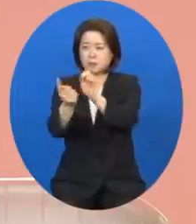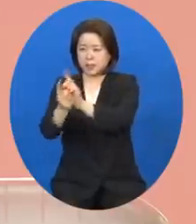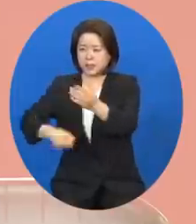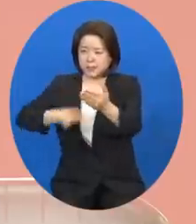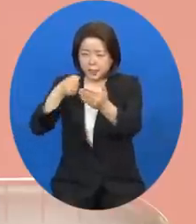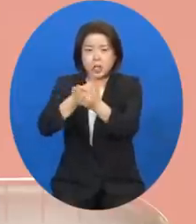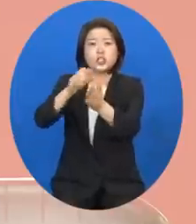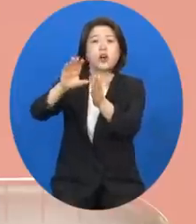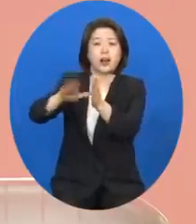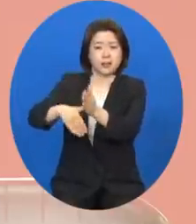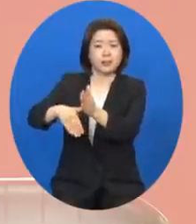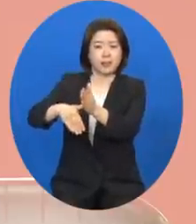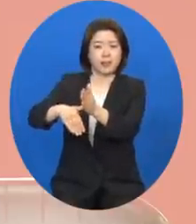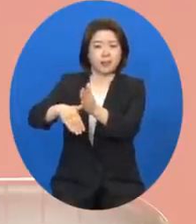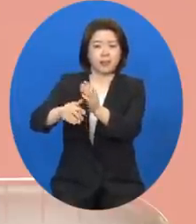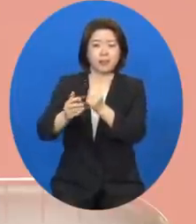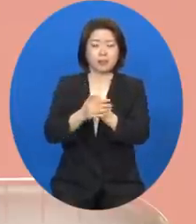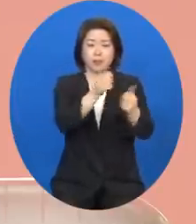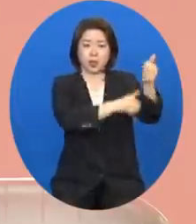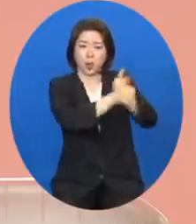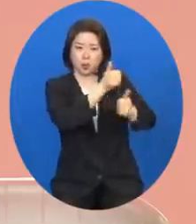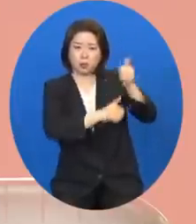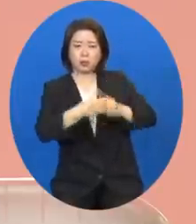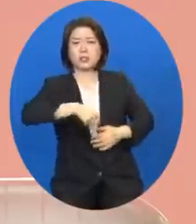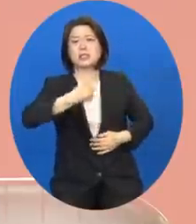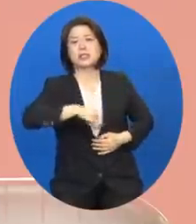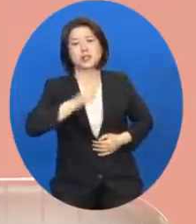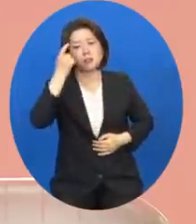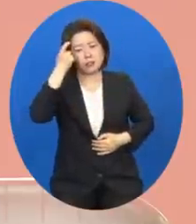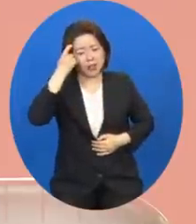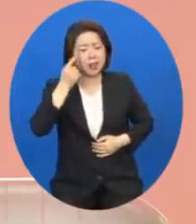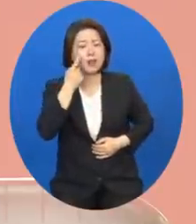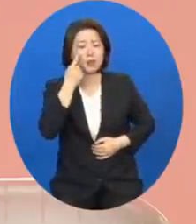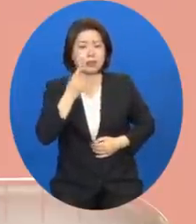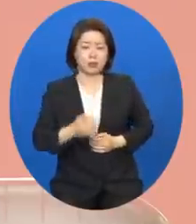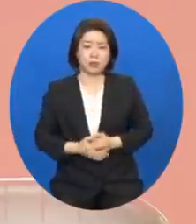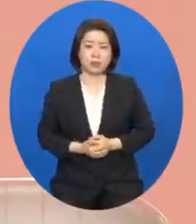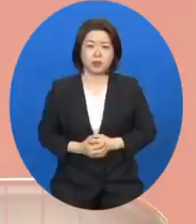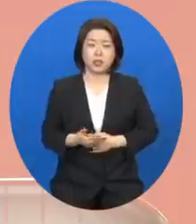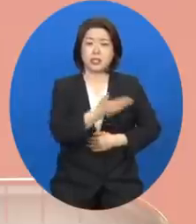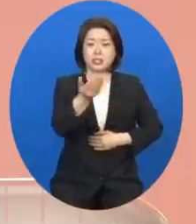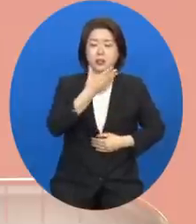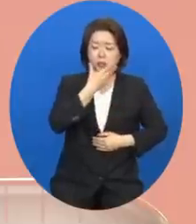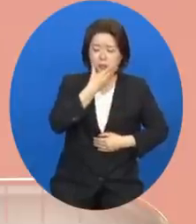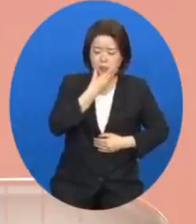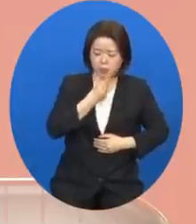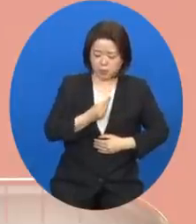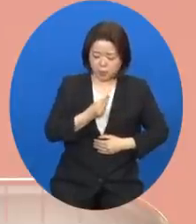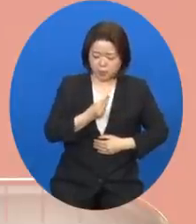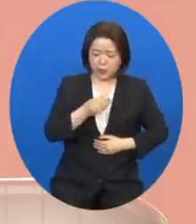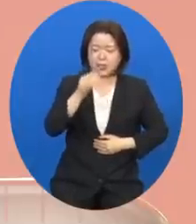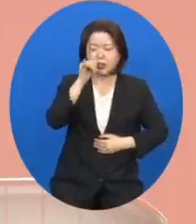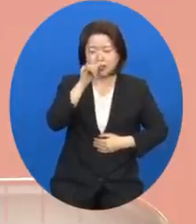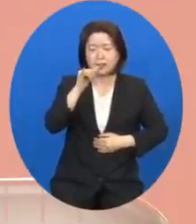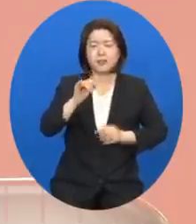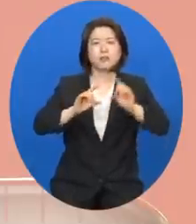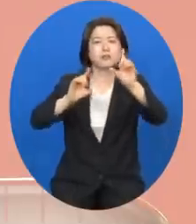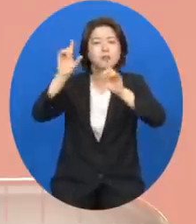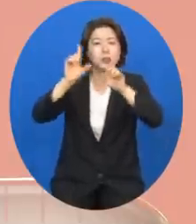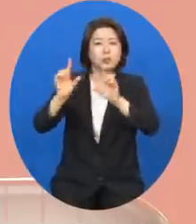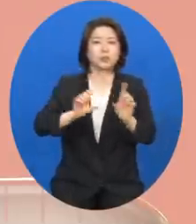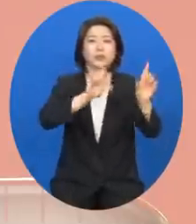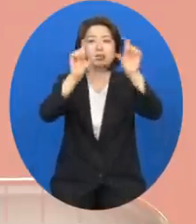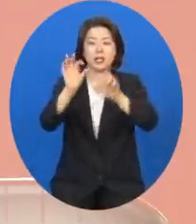결정하든 후손을 생각하셔야 돼요. 여러분이 복 있게 사셔야, 그래야